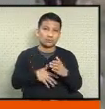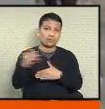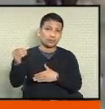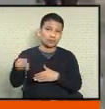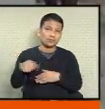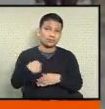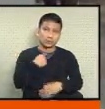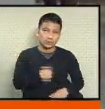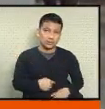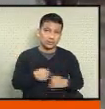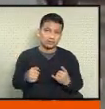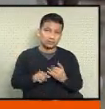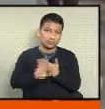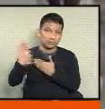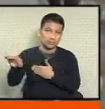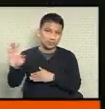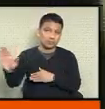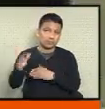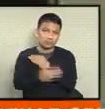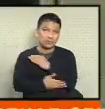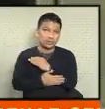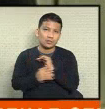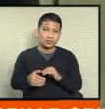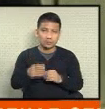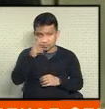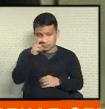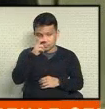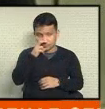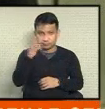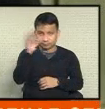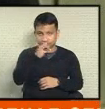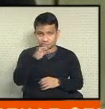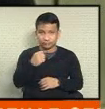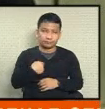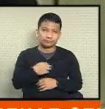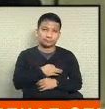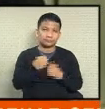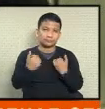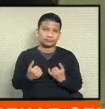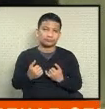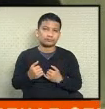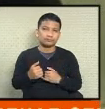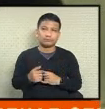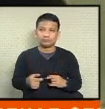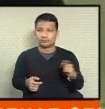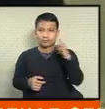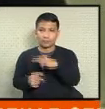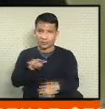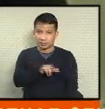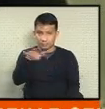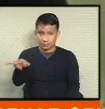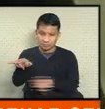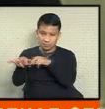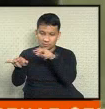mga Chino sa papunta sa kanilang bansa. When we restrict our Filipino crew, kahit na turn around lang sila doon, hindi sila bumaba